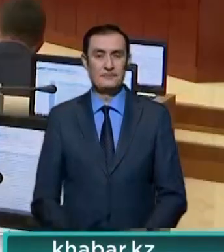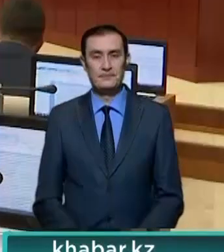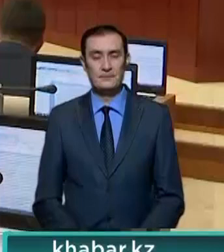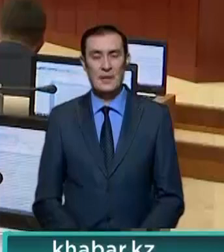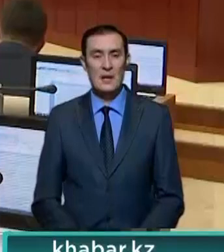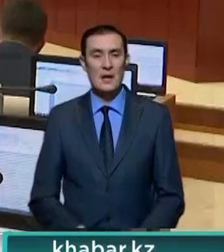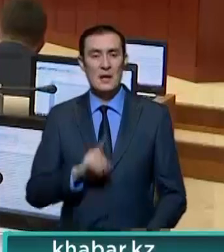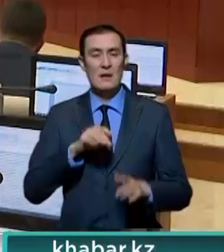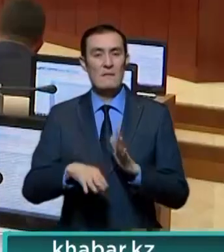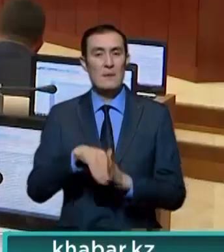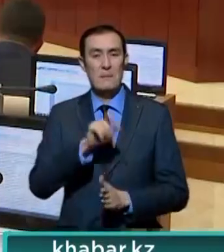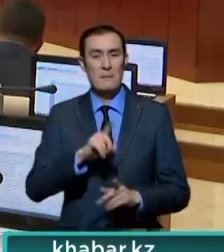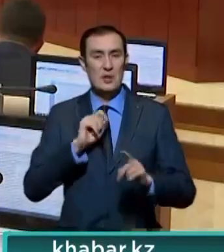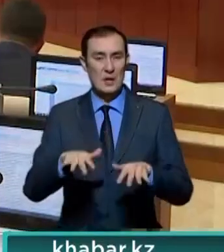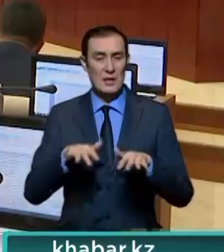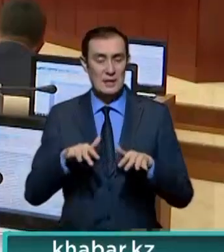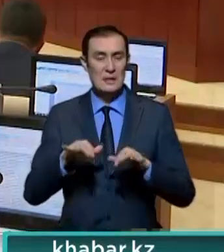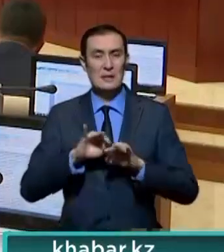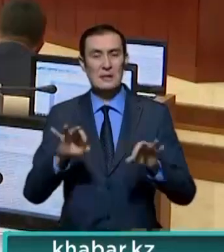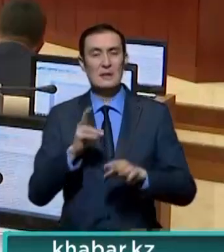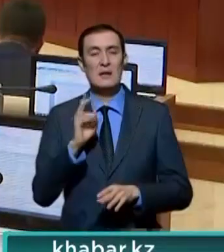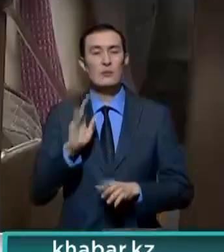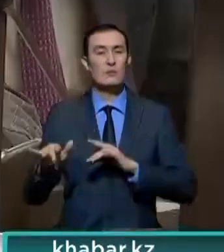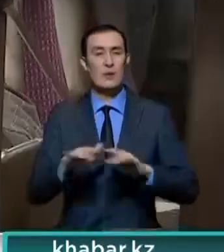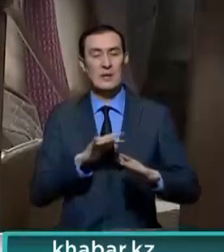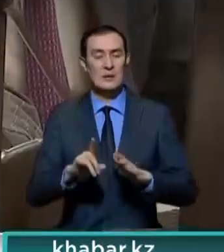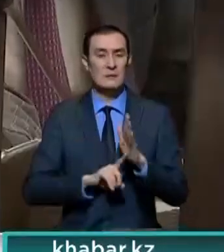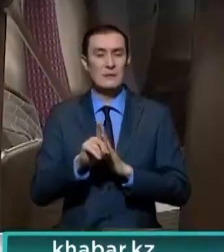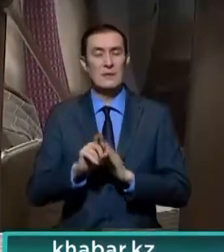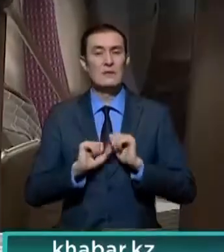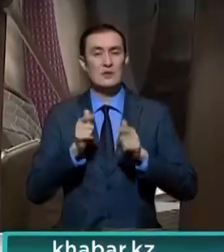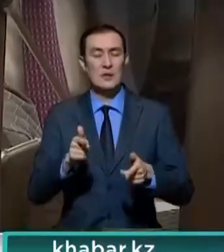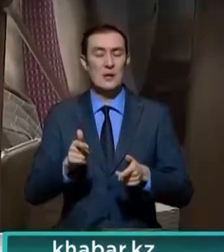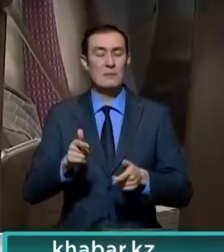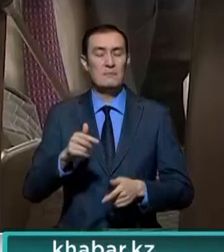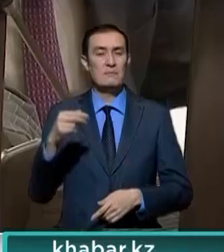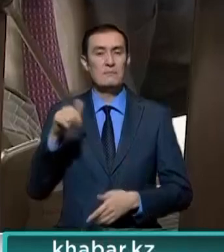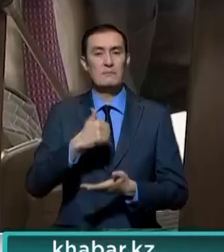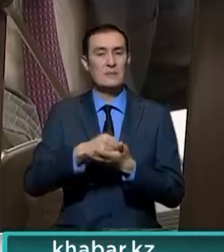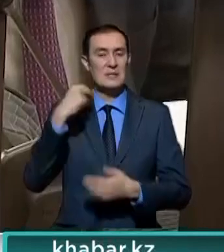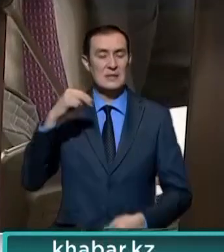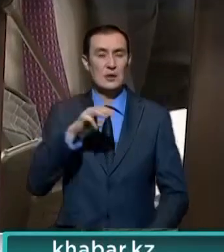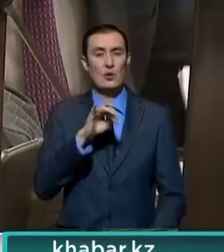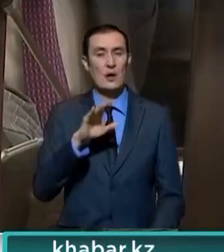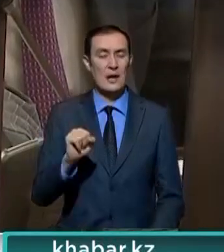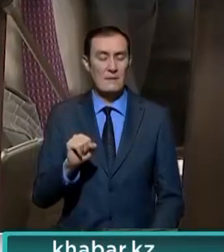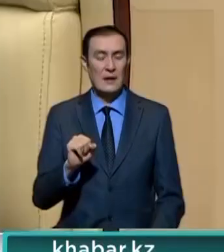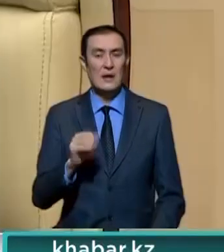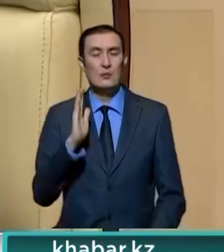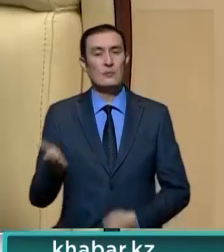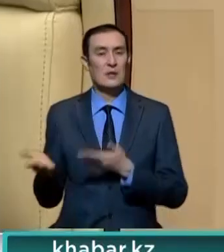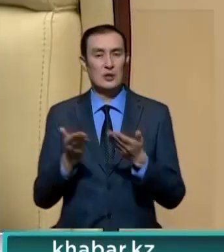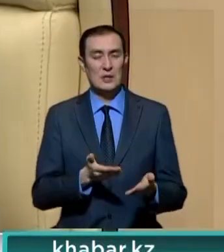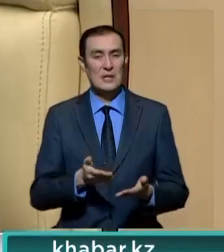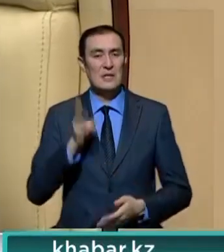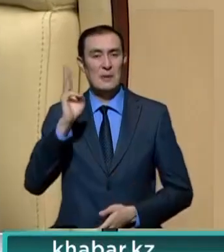В Мажилисе также рассказали, как пройдет инаугурация президента страны. По словам вице-министра иностранных дел Романа Василенко, на нее